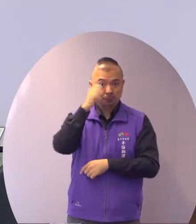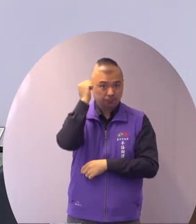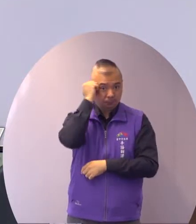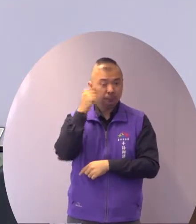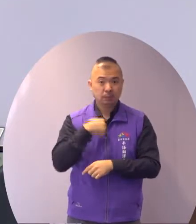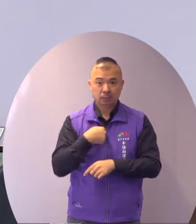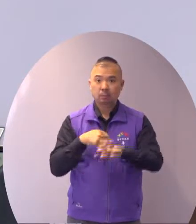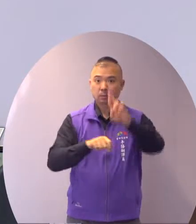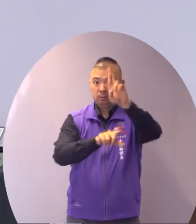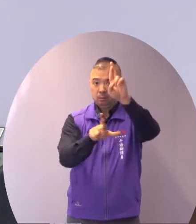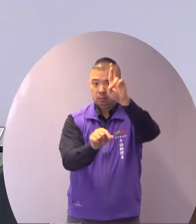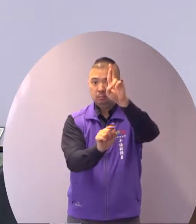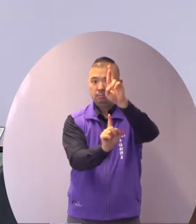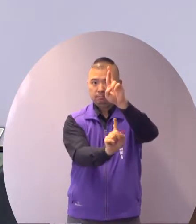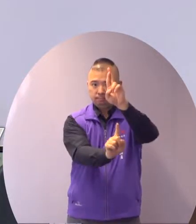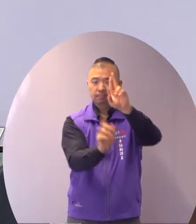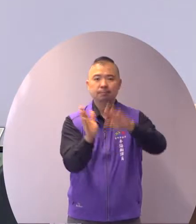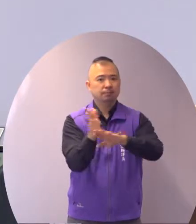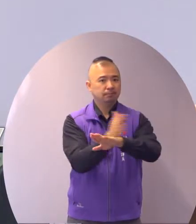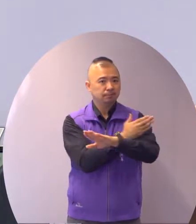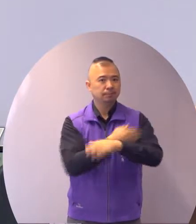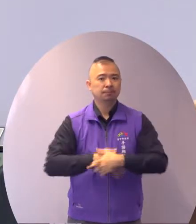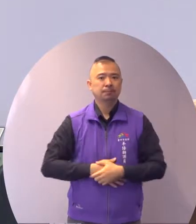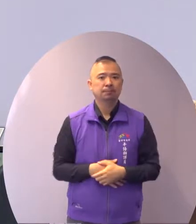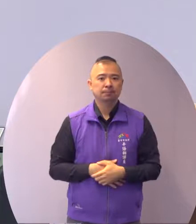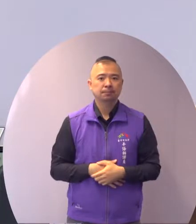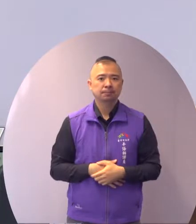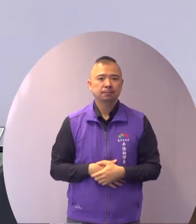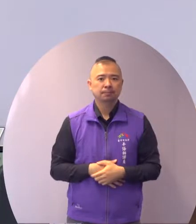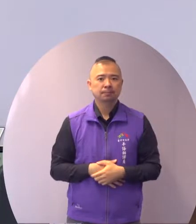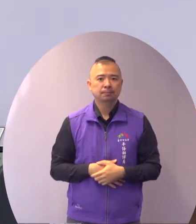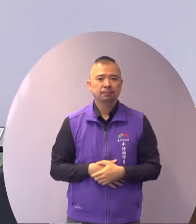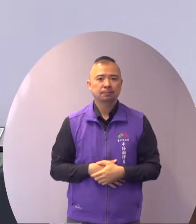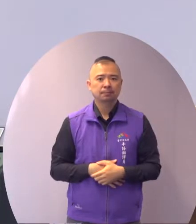月12月1号开始，